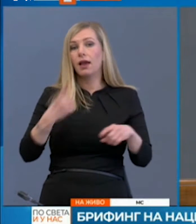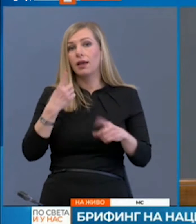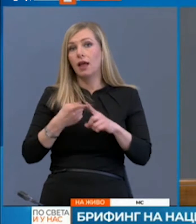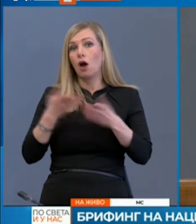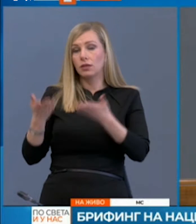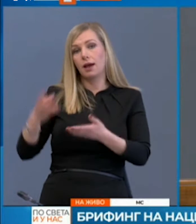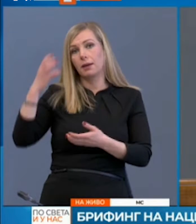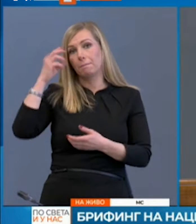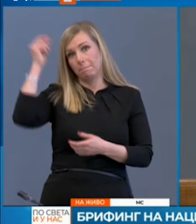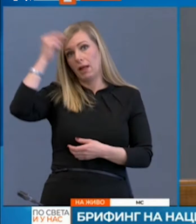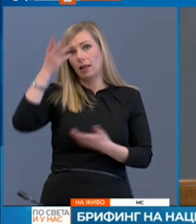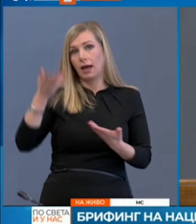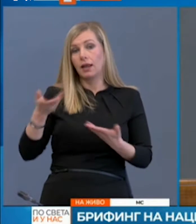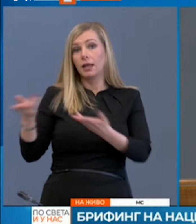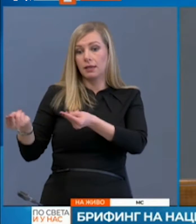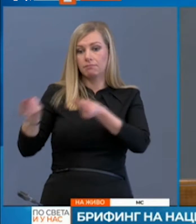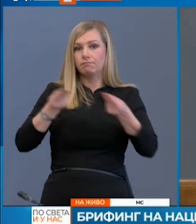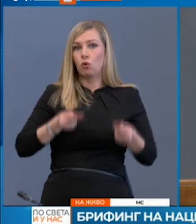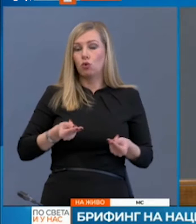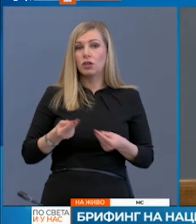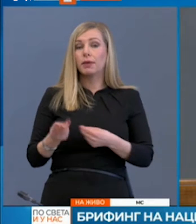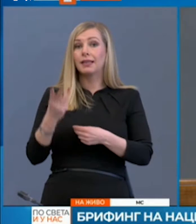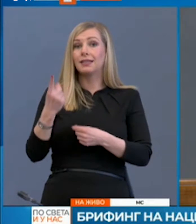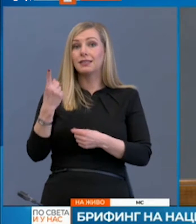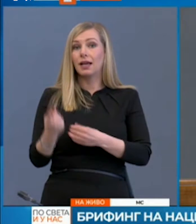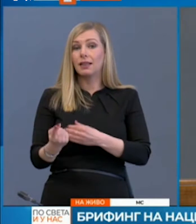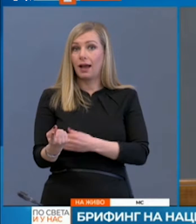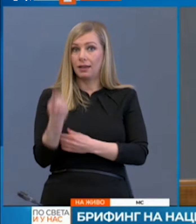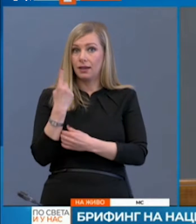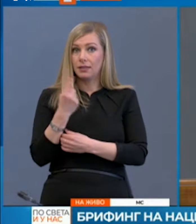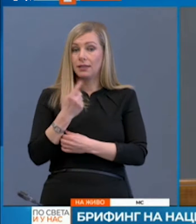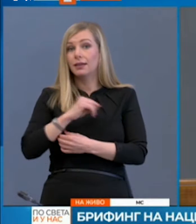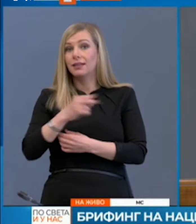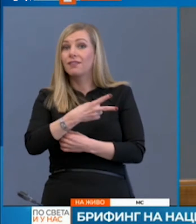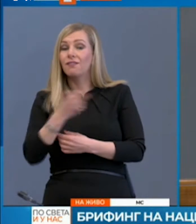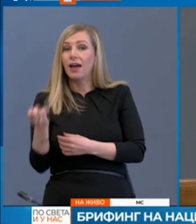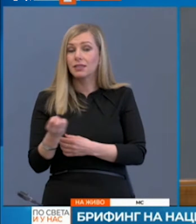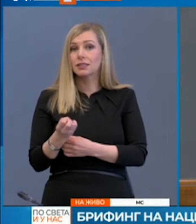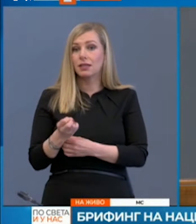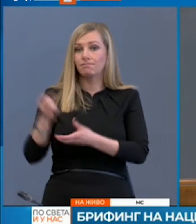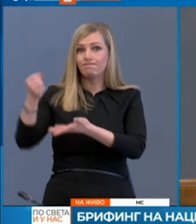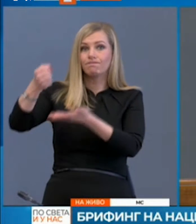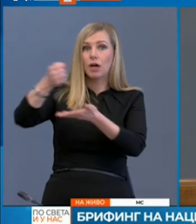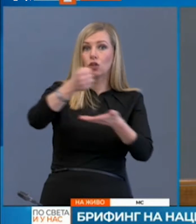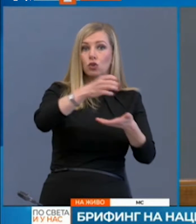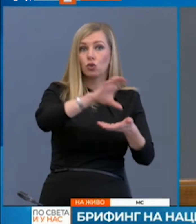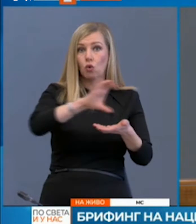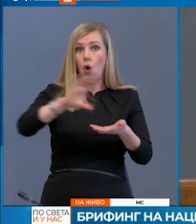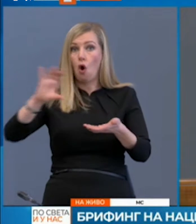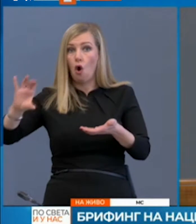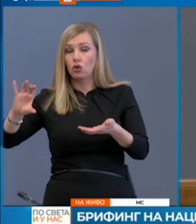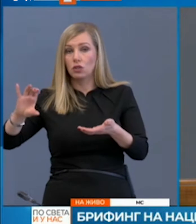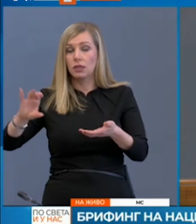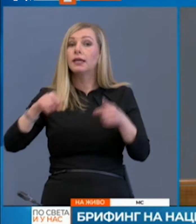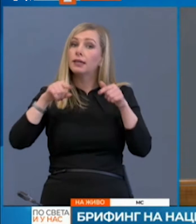България. Ние получихме 31 200 дози на 12 февруари, като почти всички